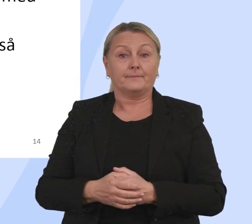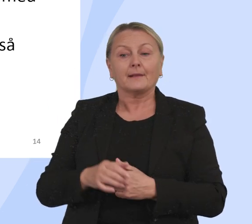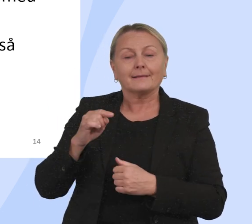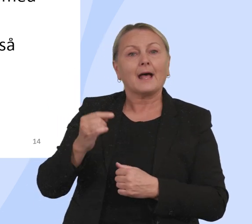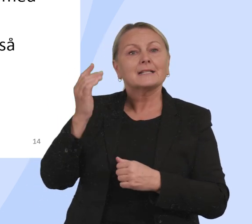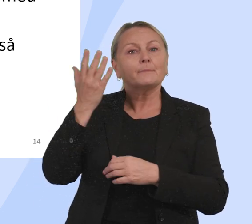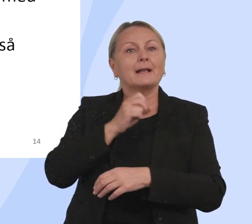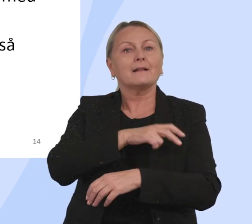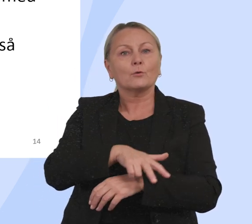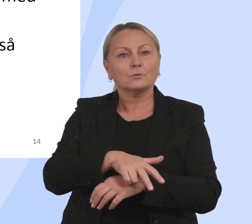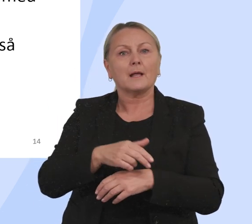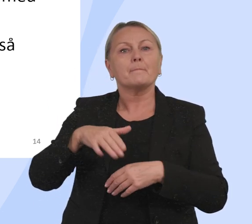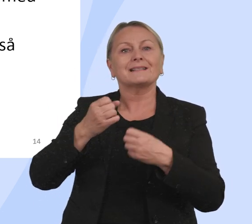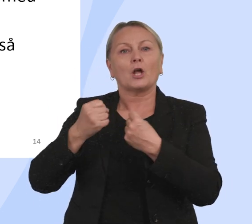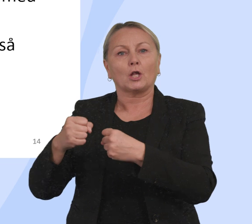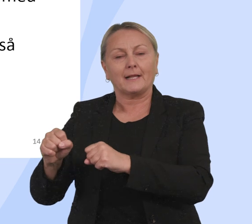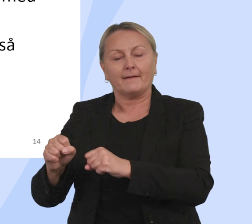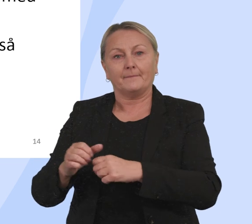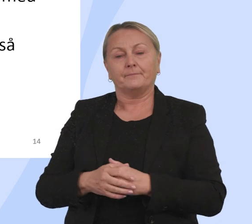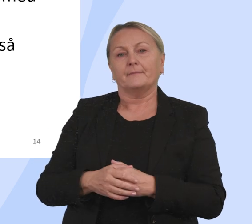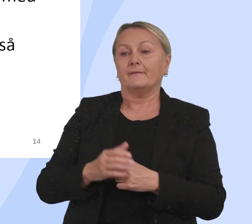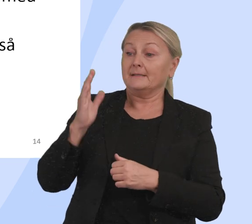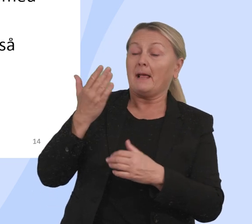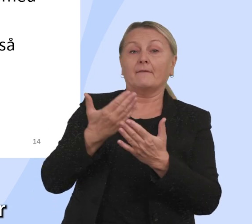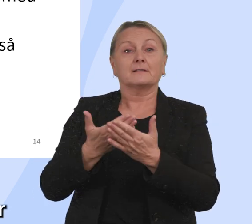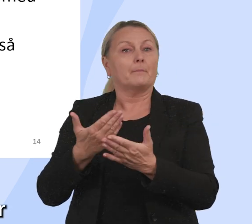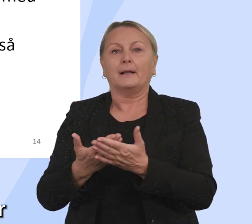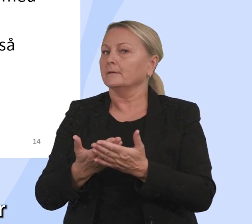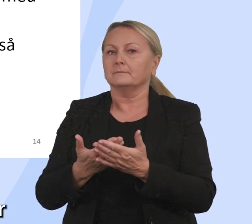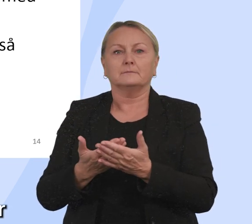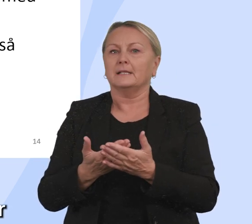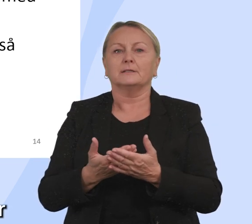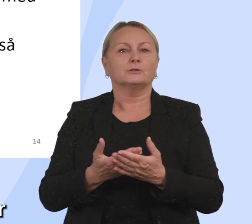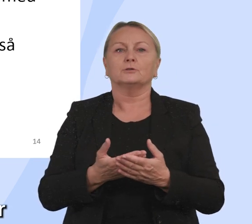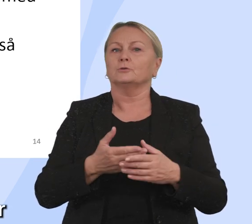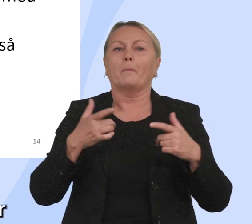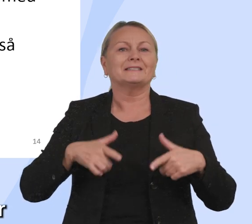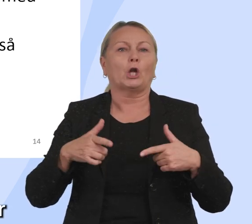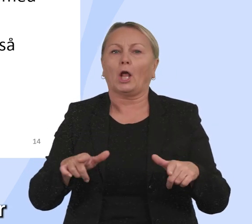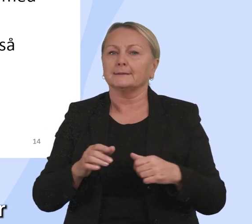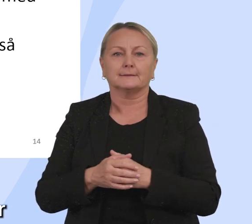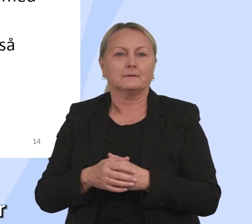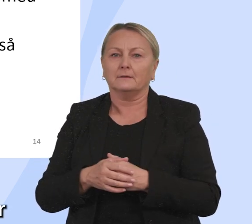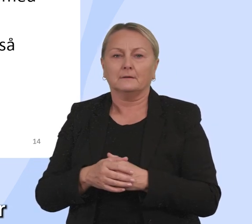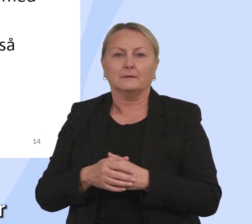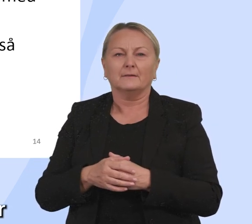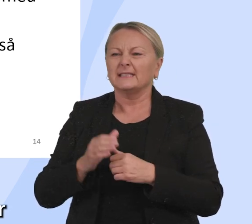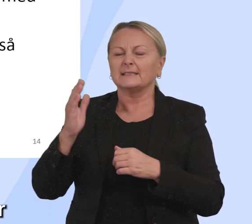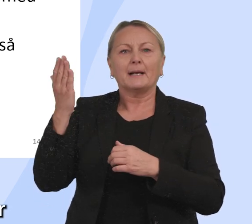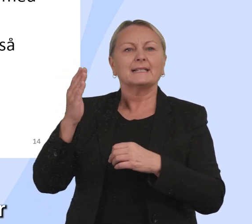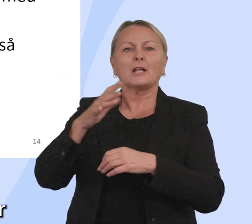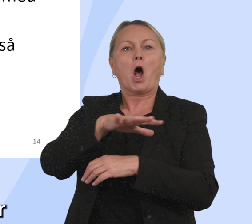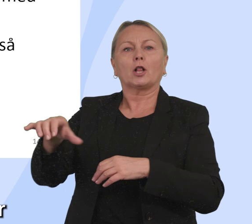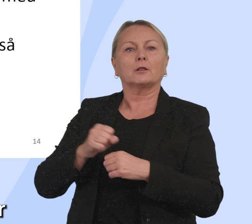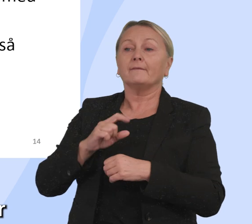mest aktive. Vi spejler for eksempel ikke det, der mislykkes. Og vi spejler jo ikke alt. Vi spejler det, der er det, vi synes, der er interessant.